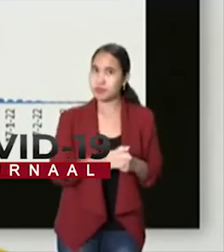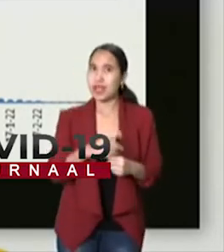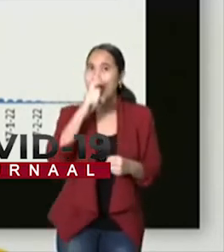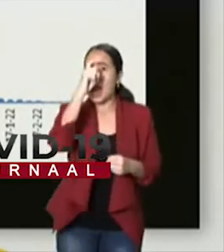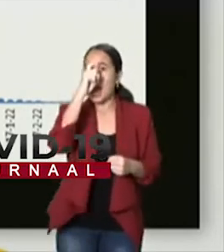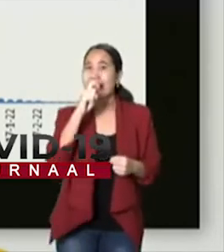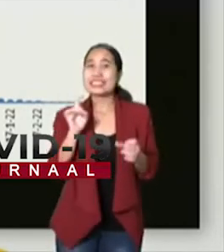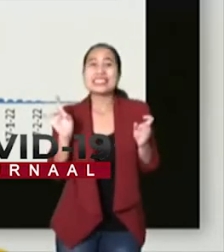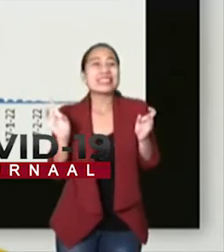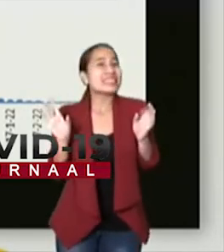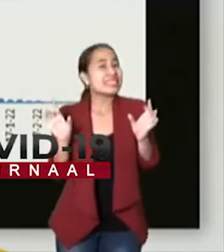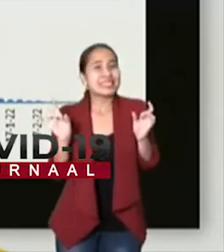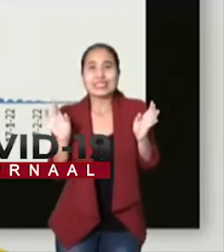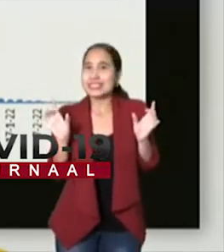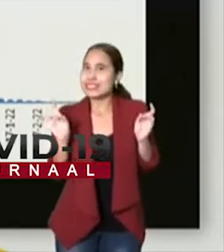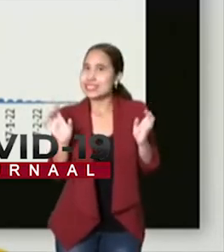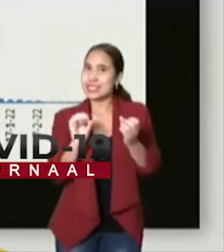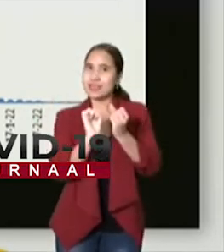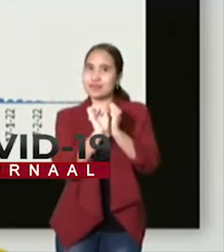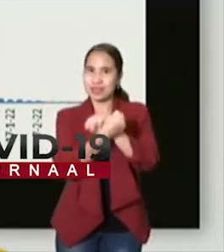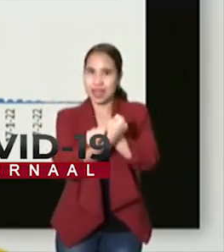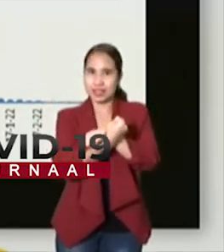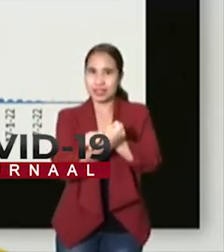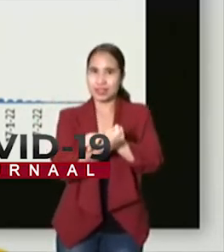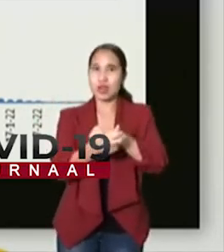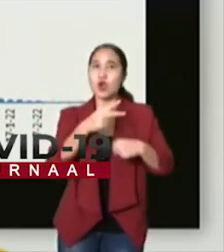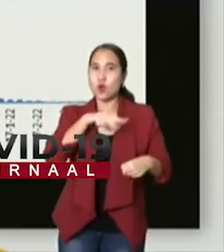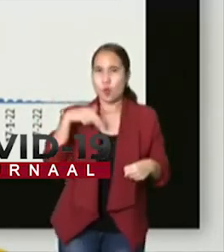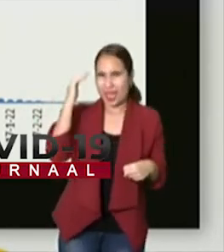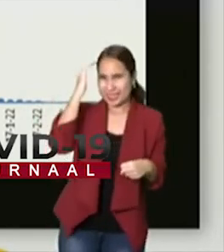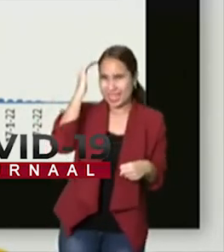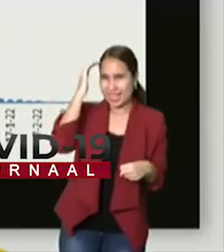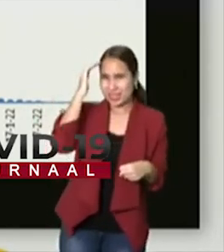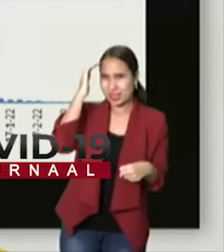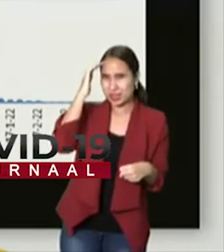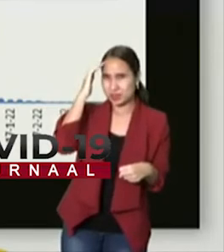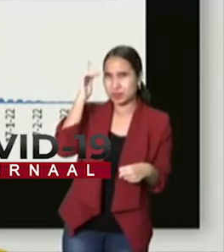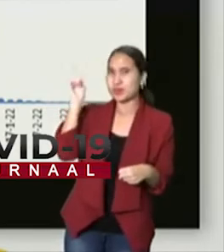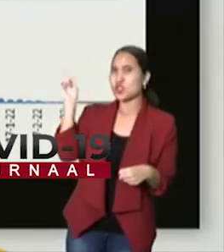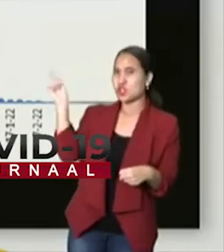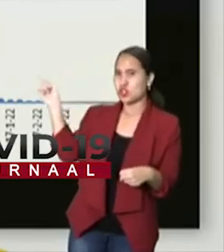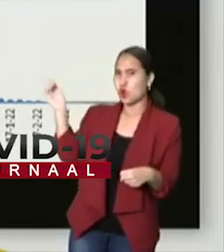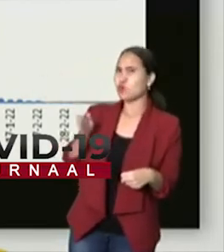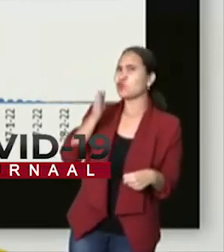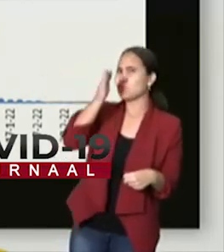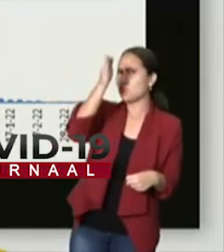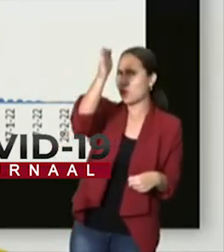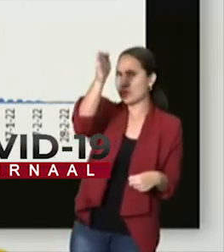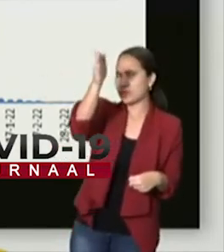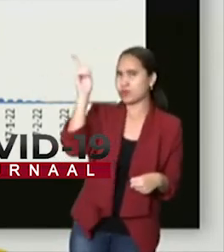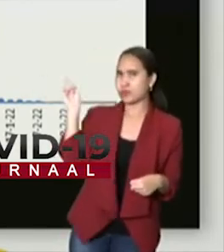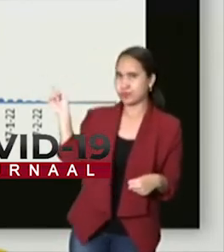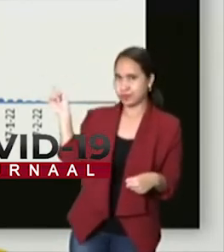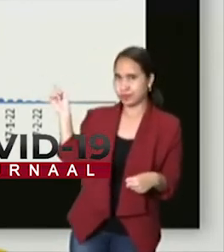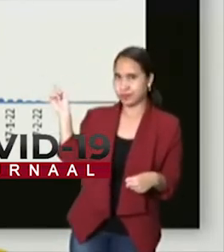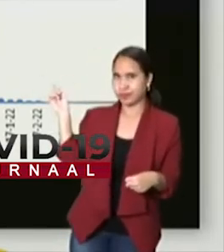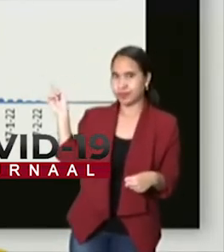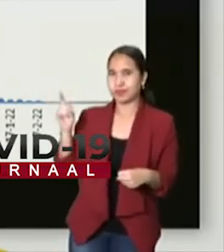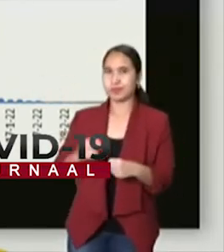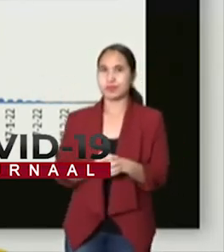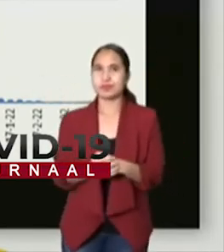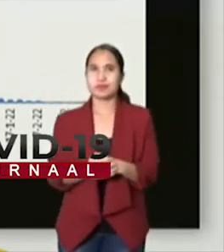verandert. Dat is een prognose. Je gaat uit van de huidige situatie en je berekent hoe dat kan